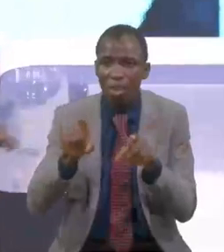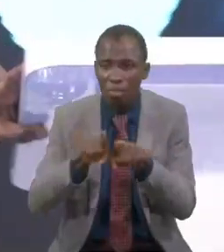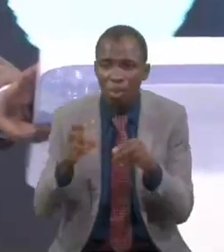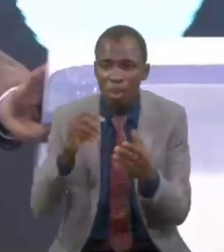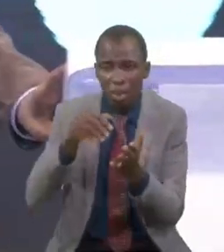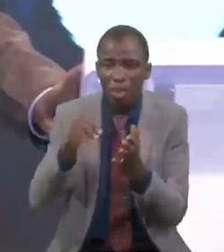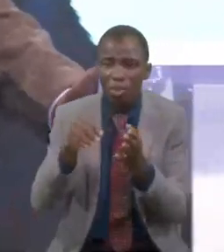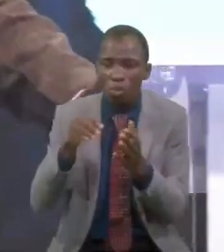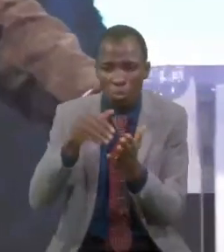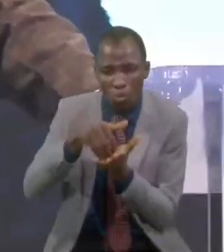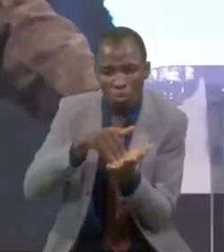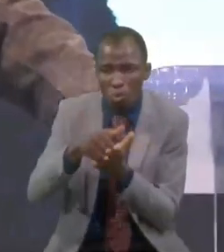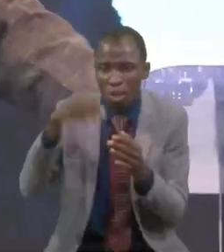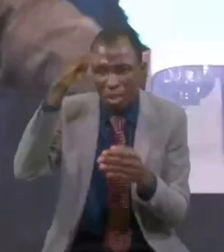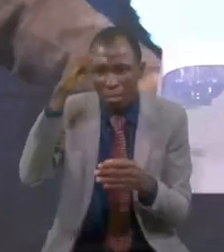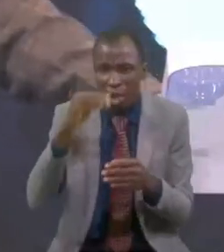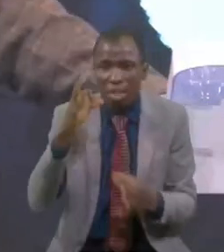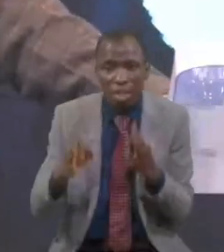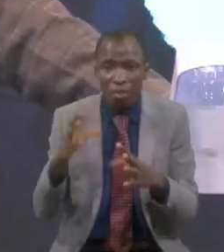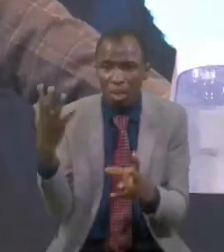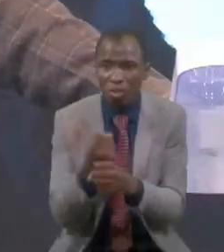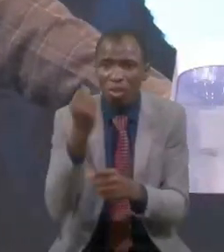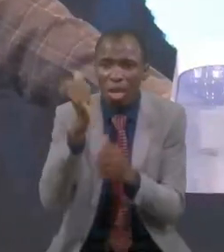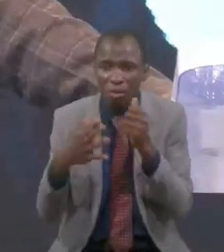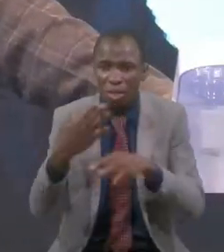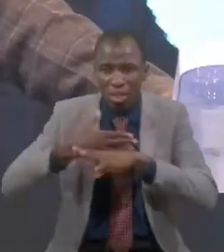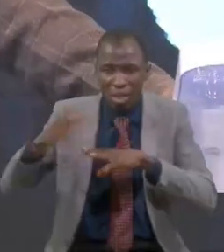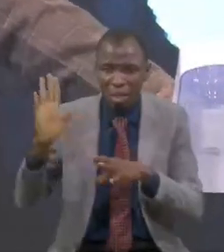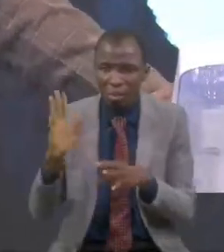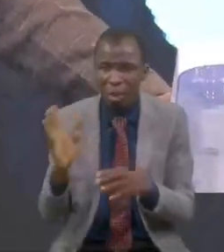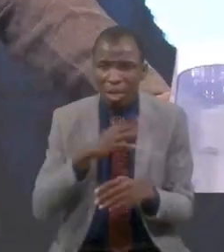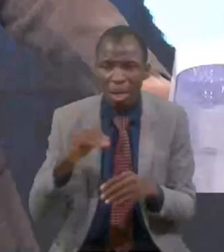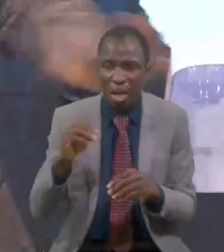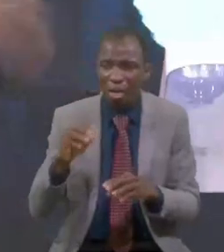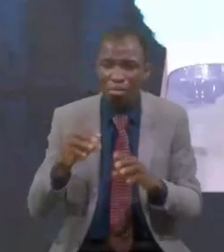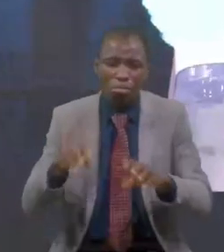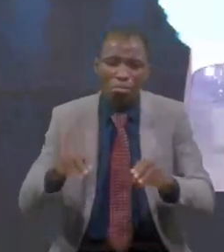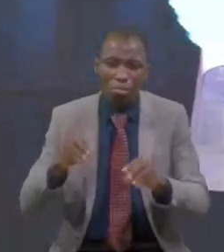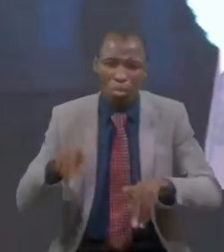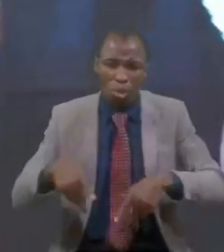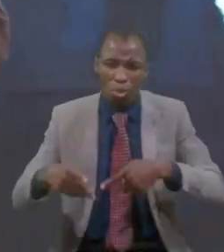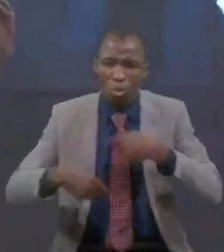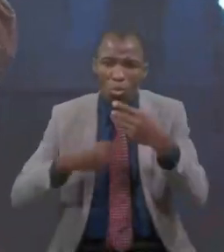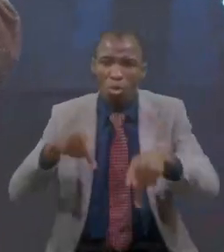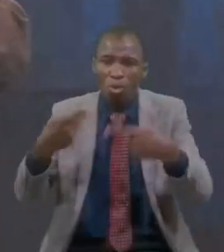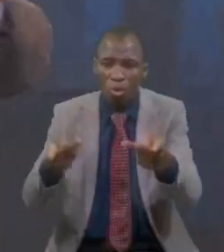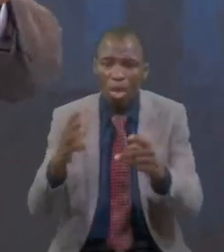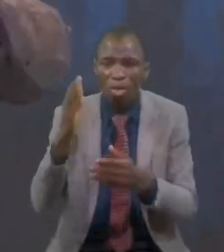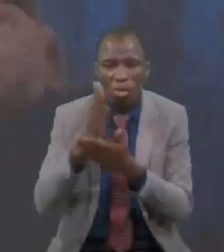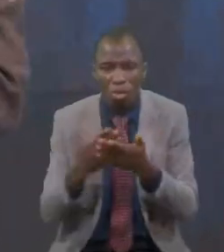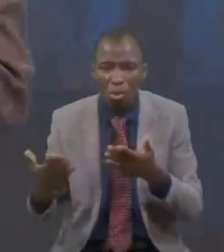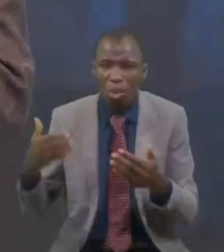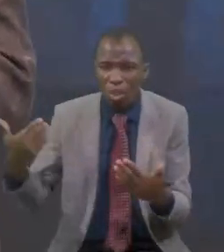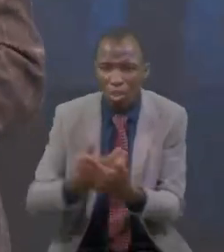ent tout ce que vous avez si tout est aôé de vous et alors on donne quelque chose de nouveau pour que vous deveniez